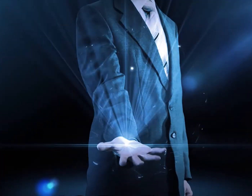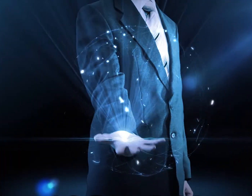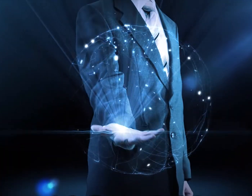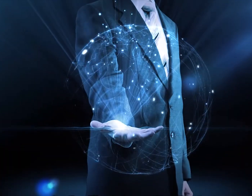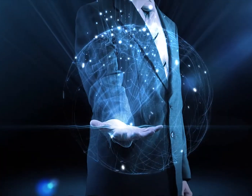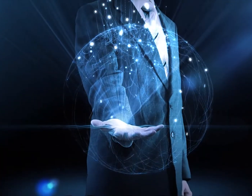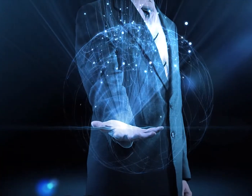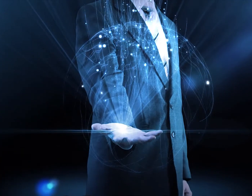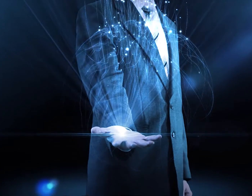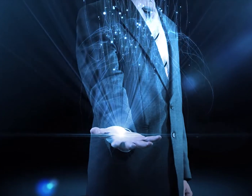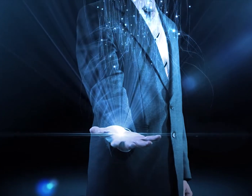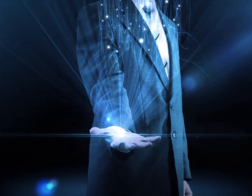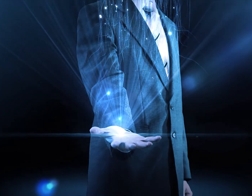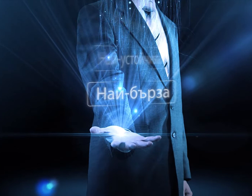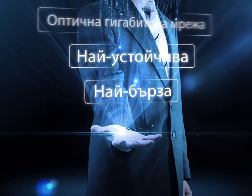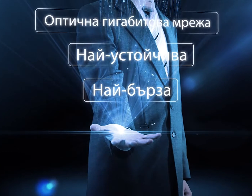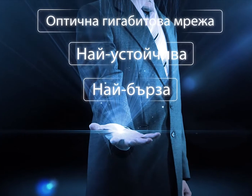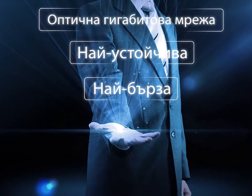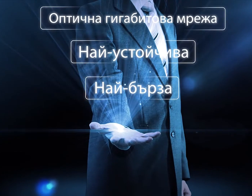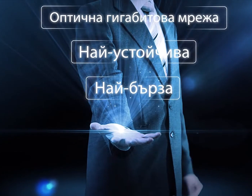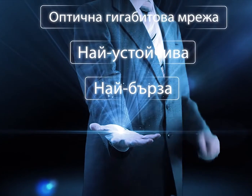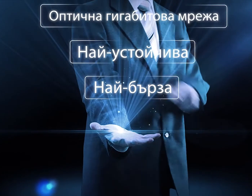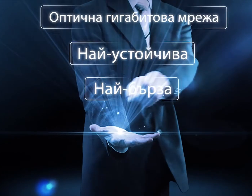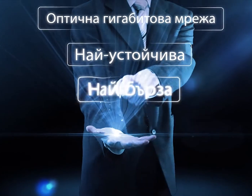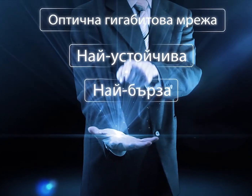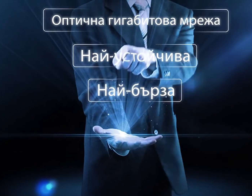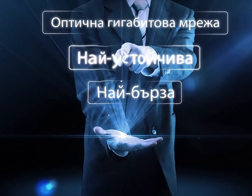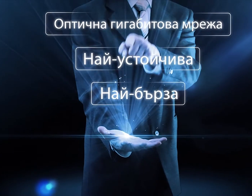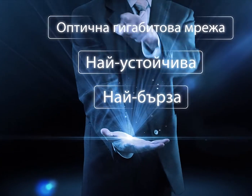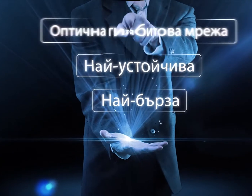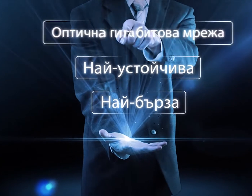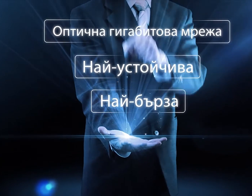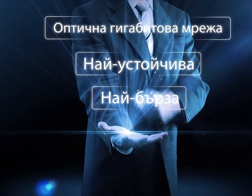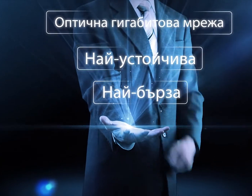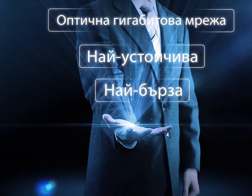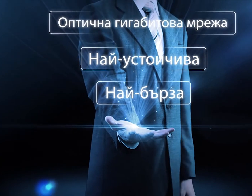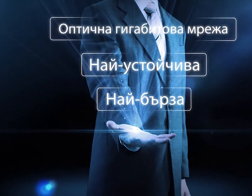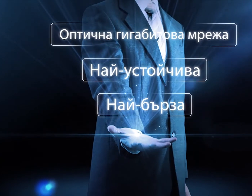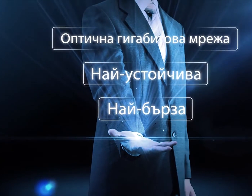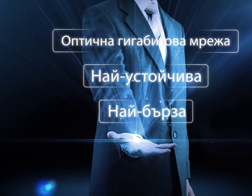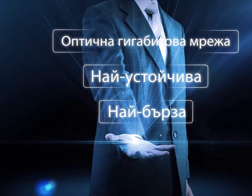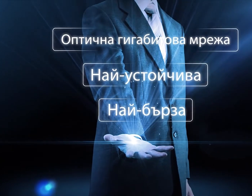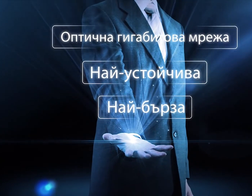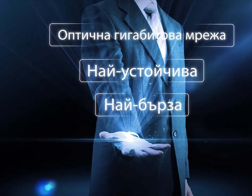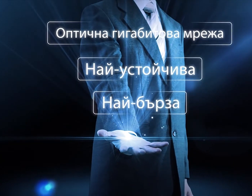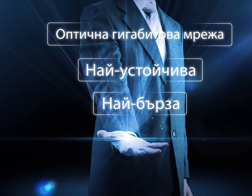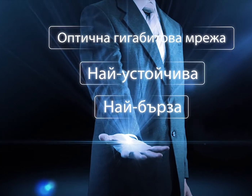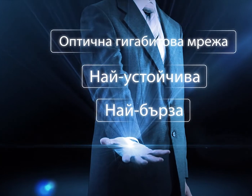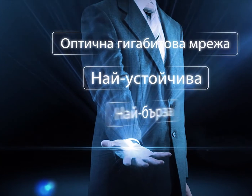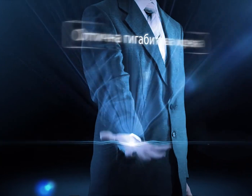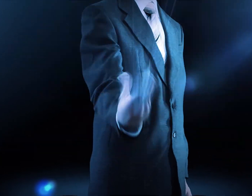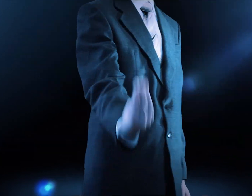За 20 години изградихме в Добрич най-бързата и най-остойчова оптична гигабитова мрежа по последни